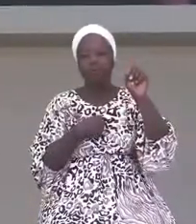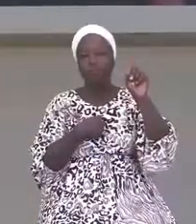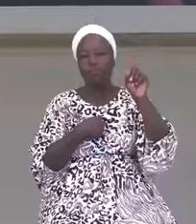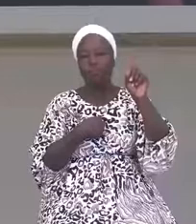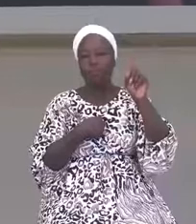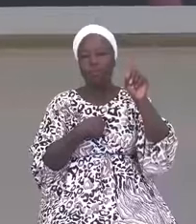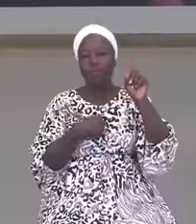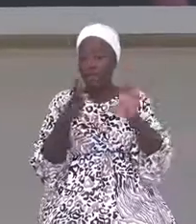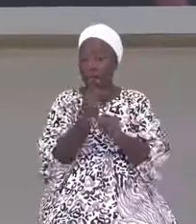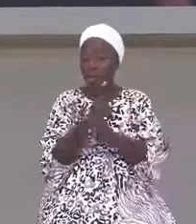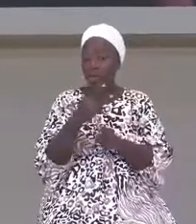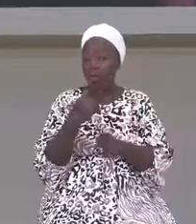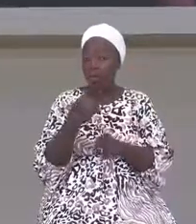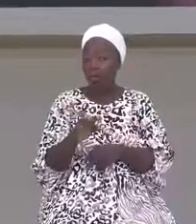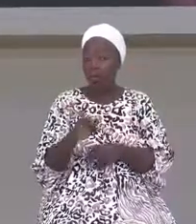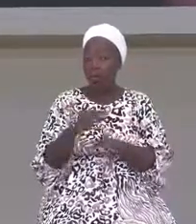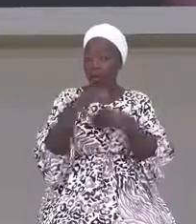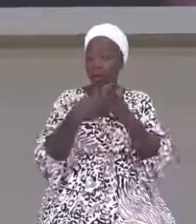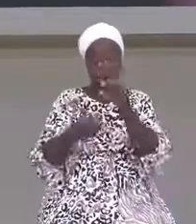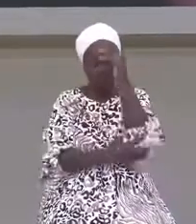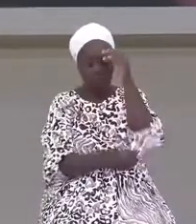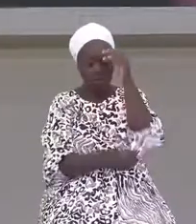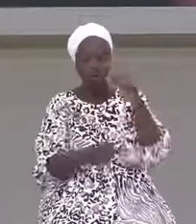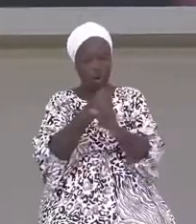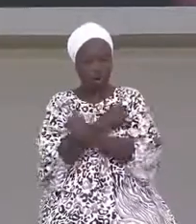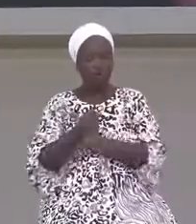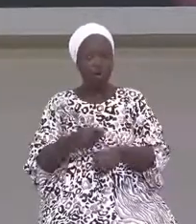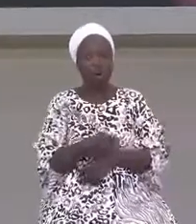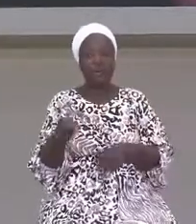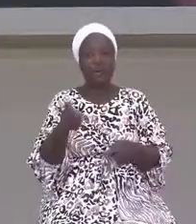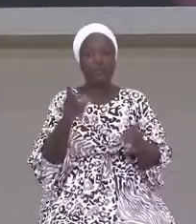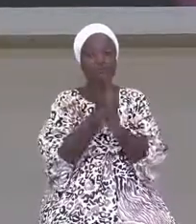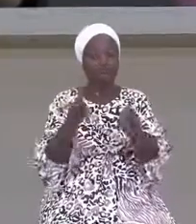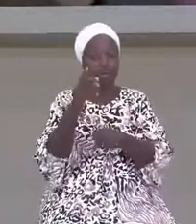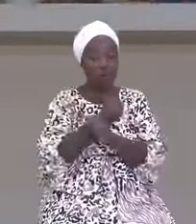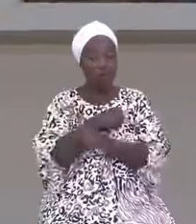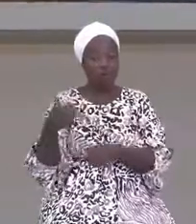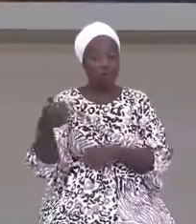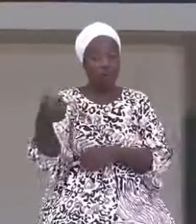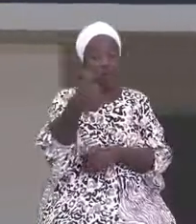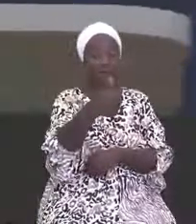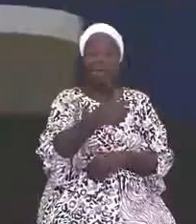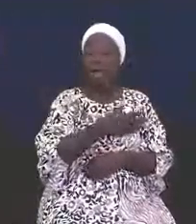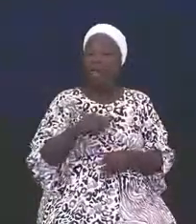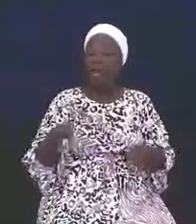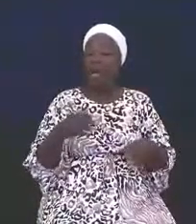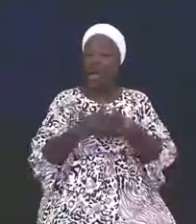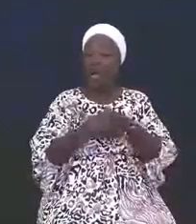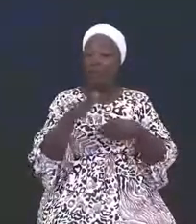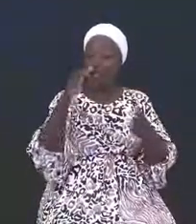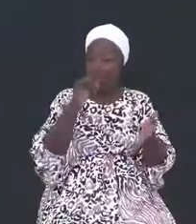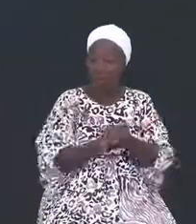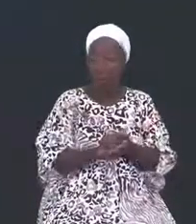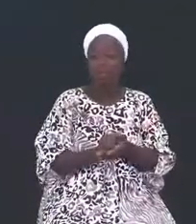Prends soin des pauvres, aime-les comme tu t'aimes toi-même, et après cela, tu